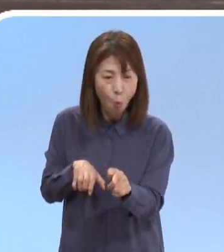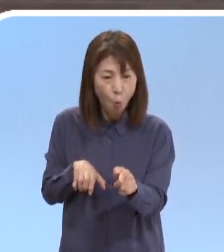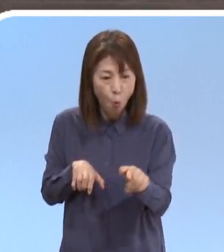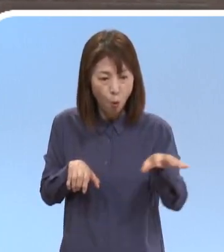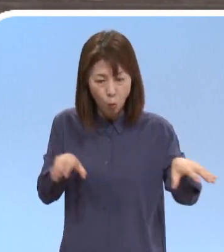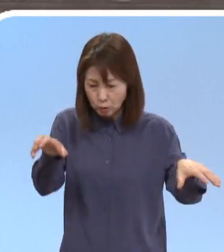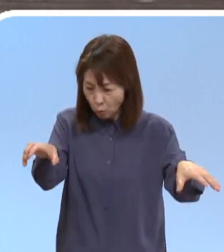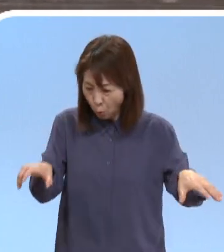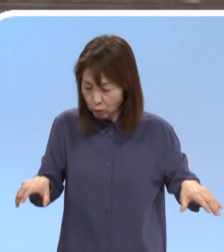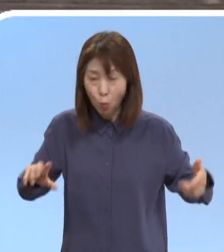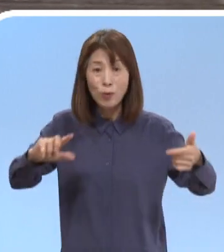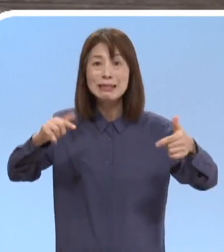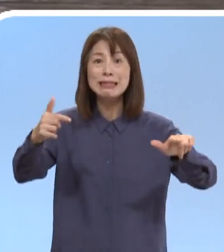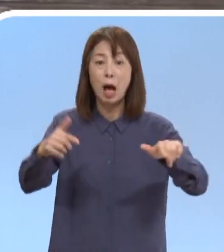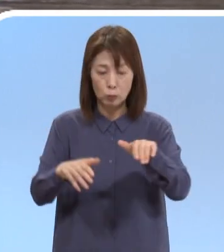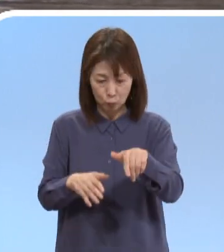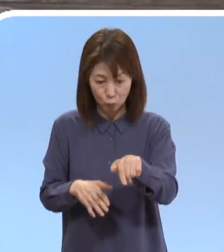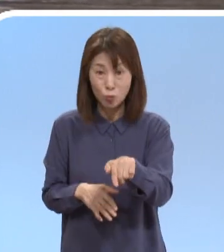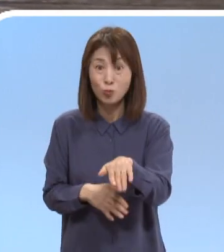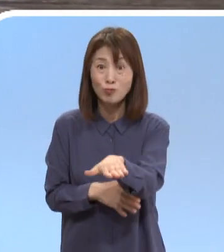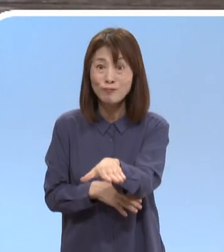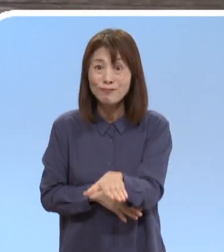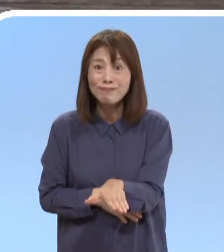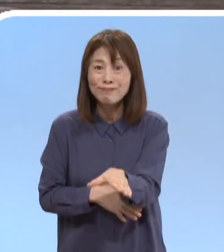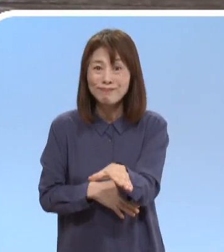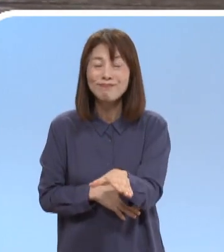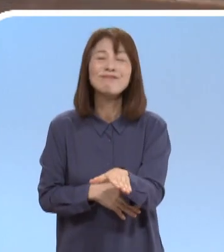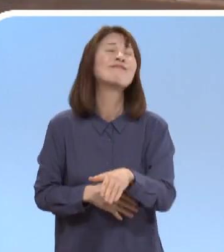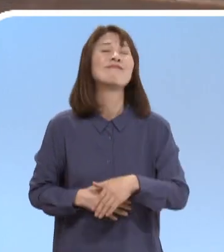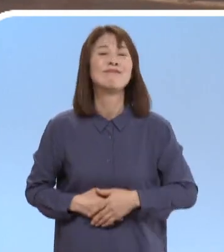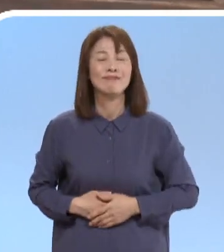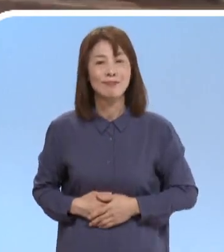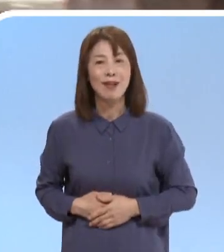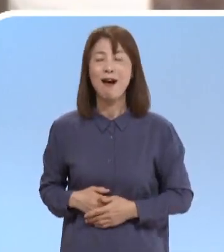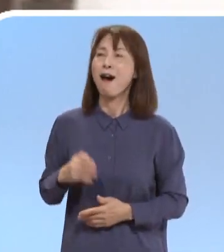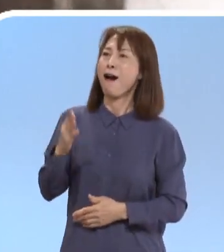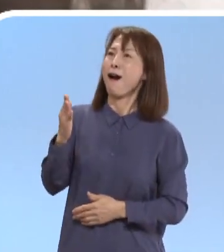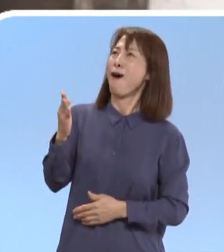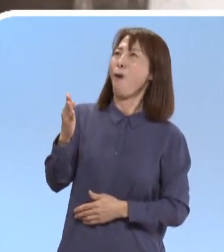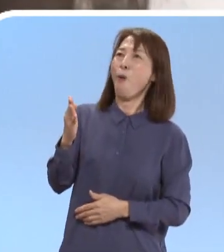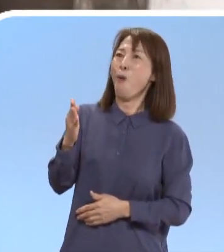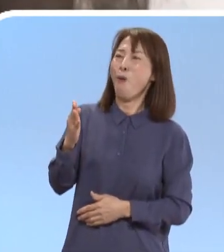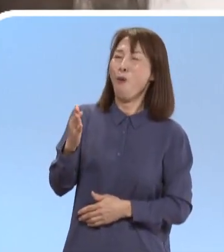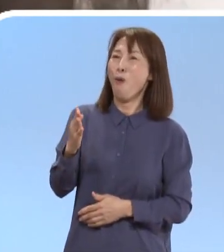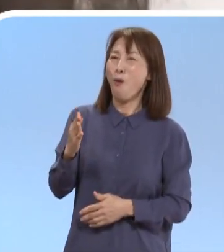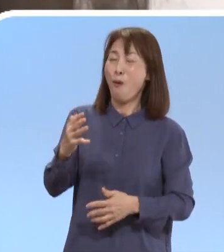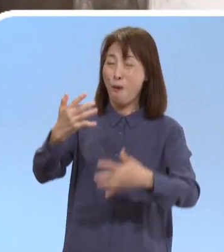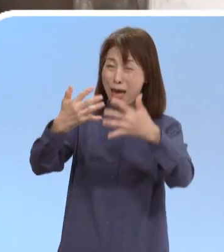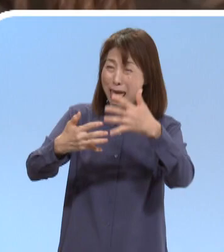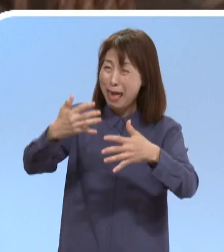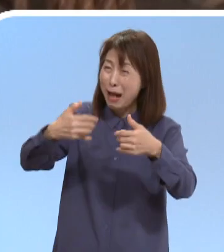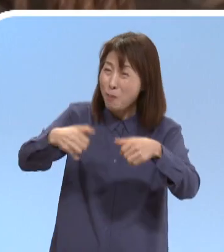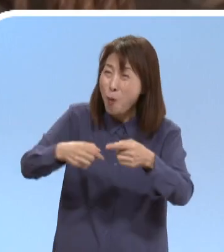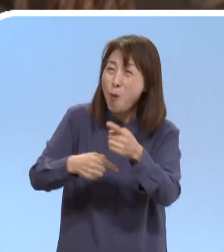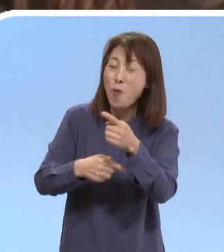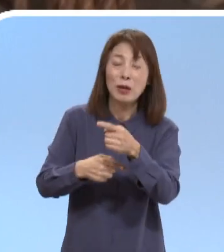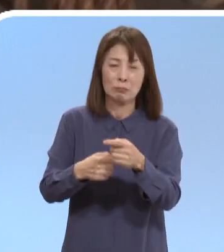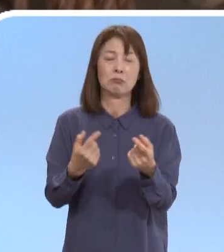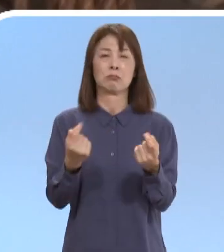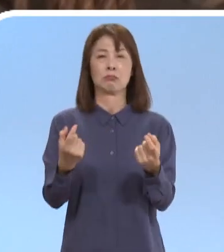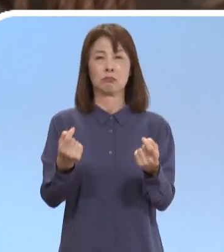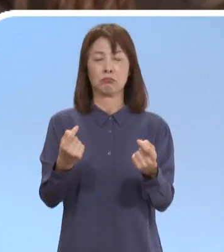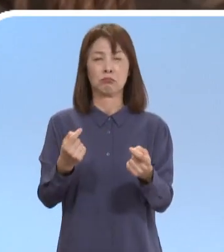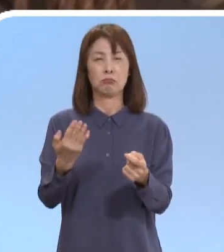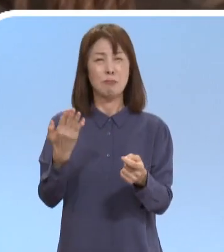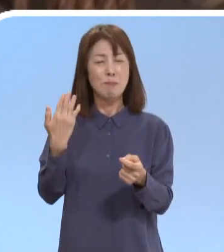の昔の削り方で、 でもなんかほんまにもう映画のワンシーンのような。 そうなの、実際ここ映画でも使